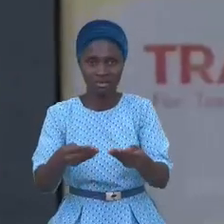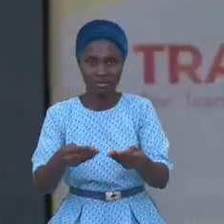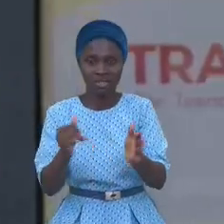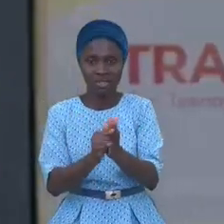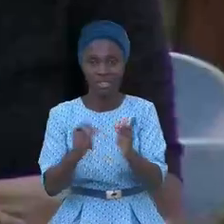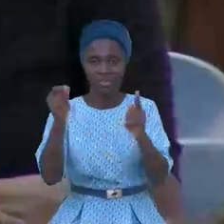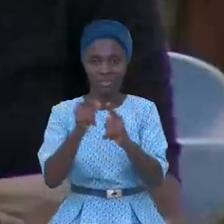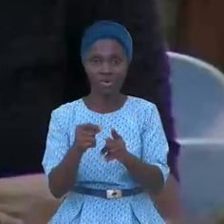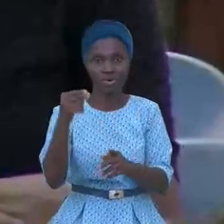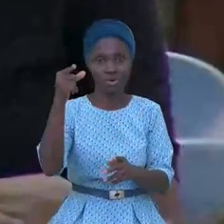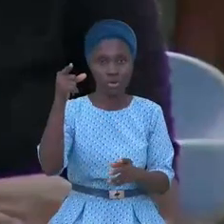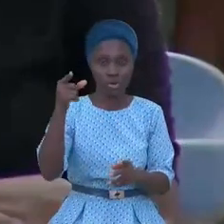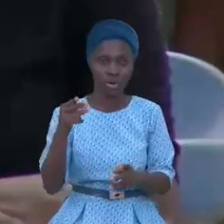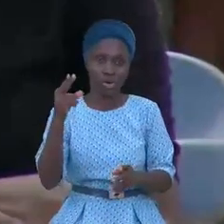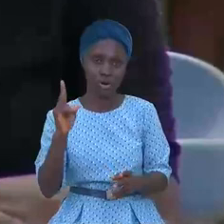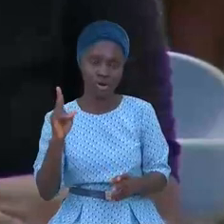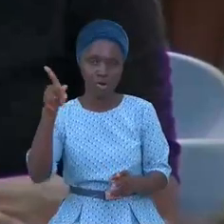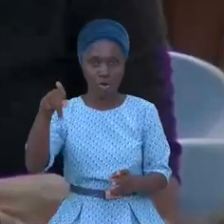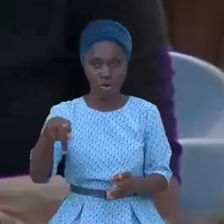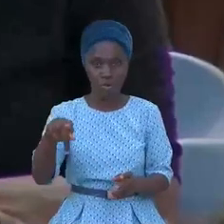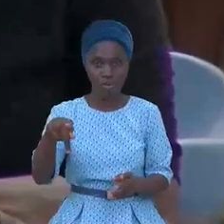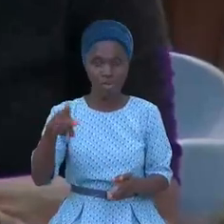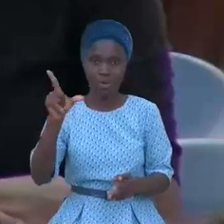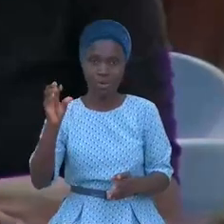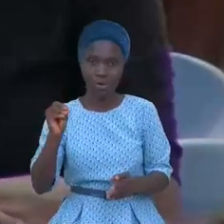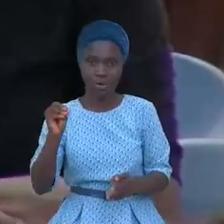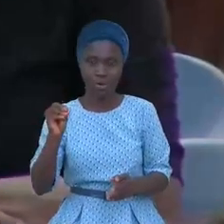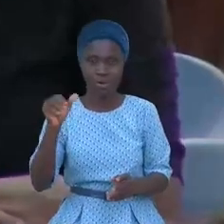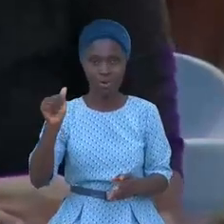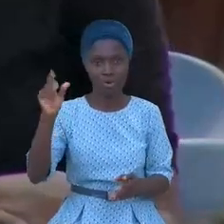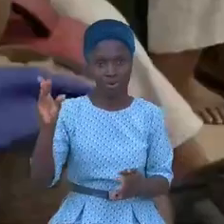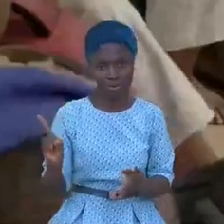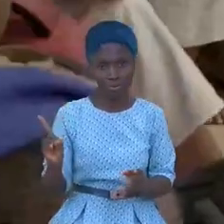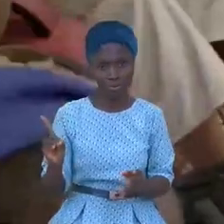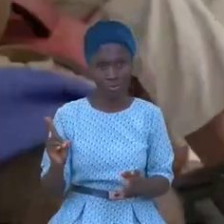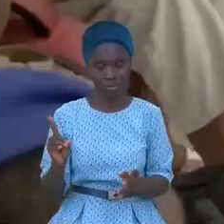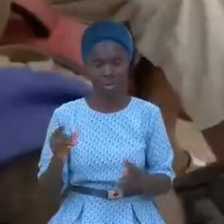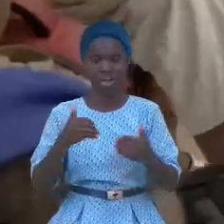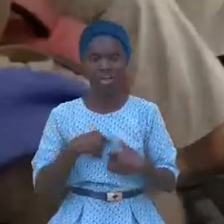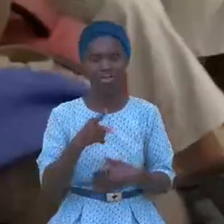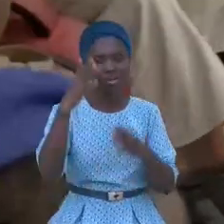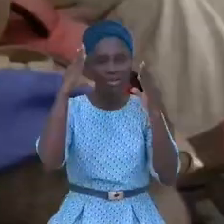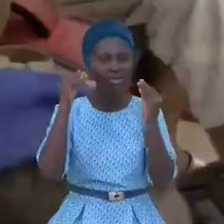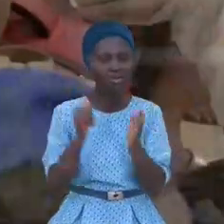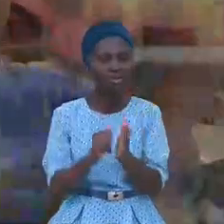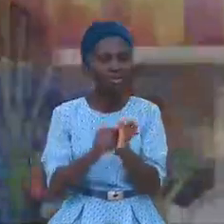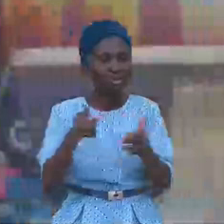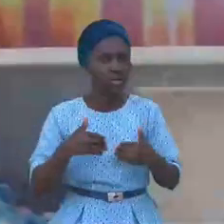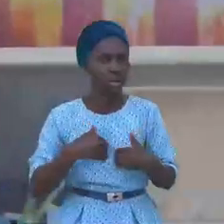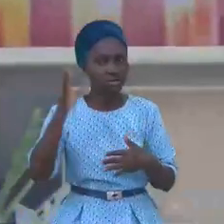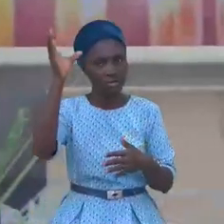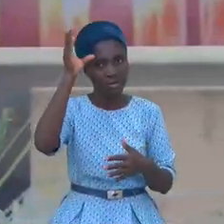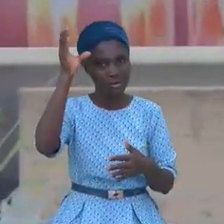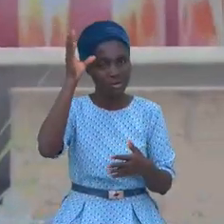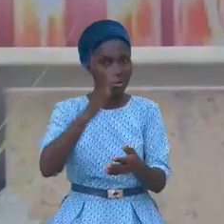Téléchargée. Est-ce que vous l'avez expérimenté? Vous avez une tablette. Et cette